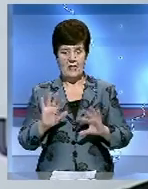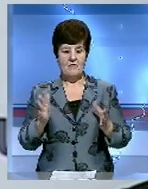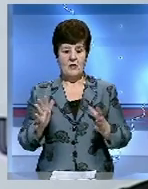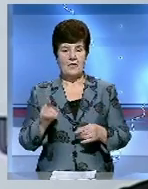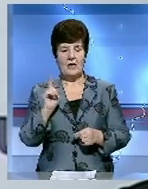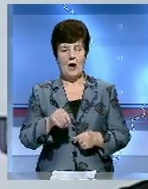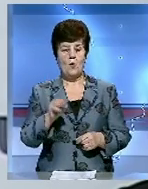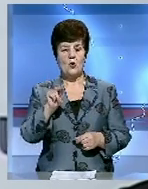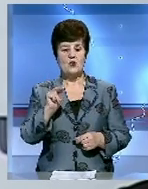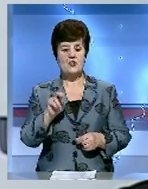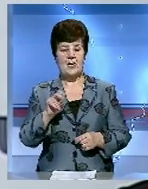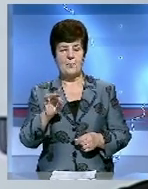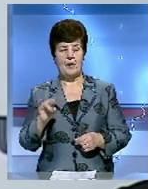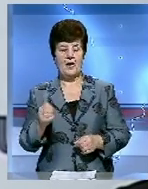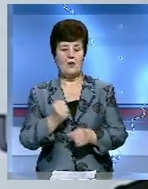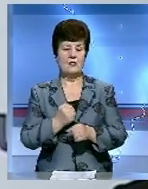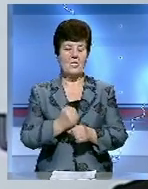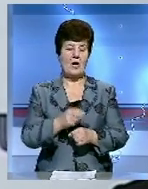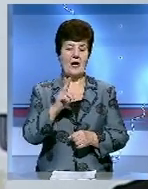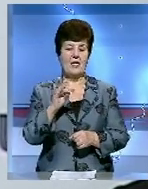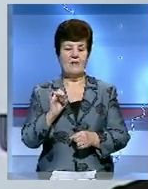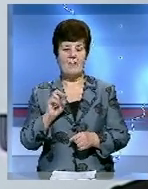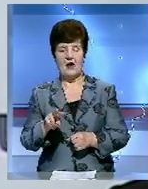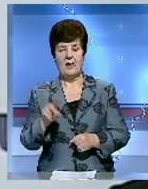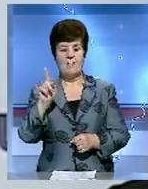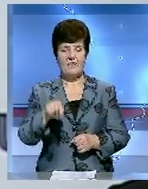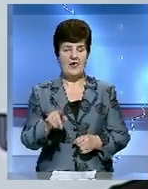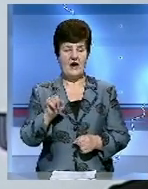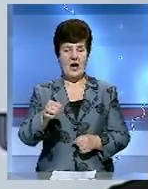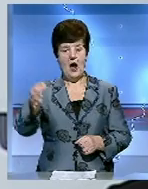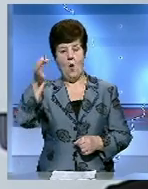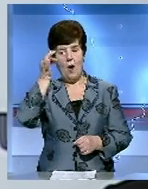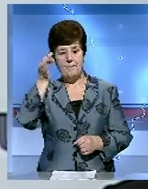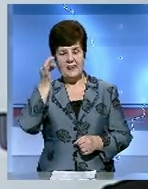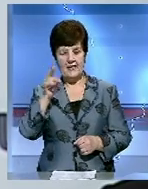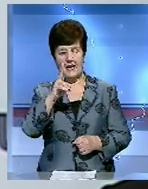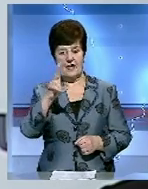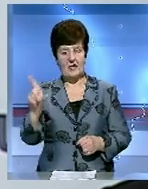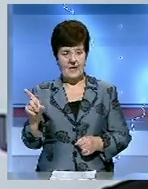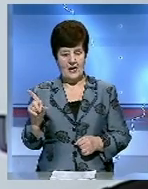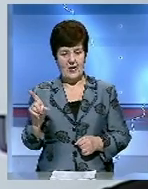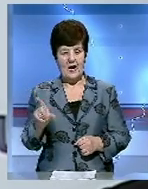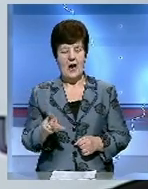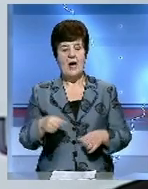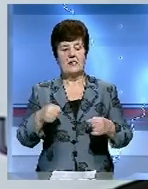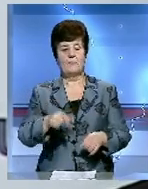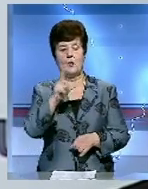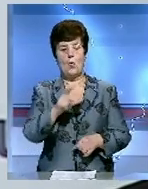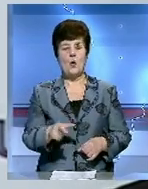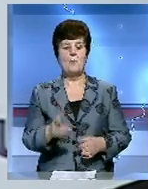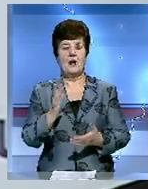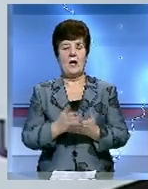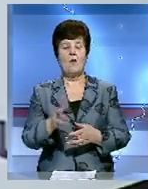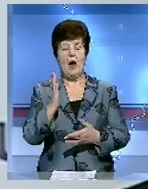ca o festivitate, ca un carnaval, ci ca o amintire că drepturile omului, măcar undeva, altundeva în